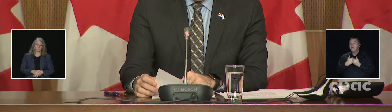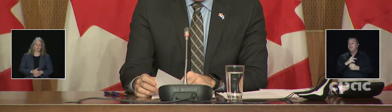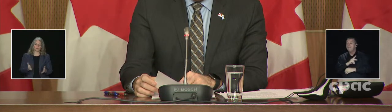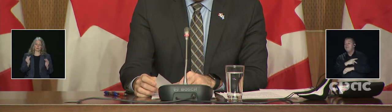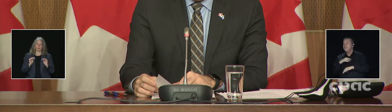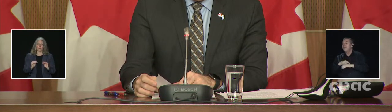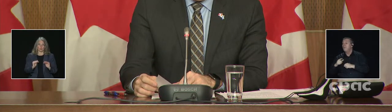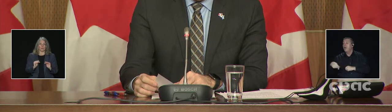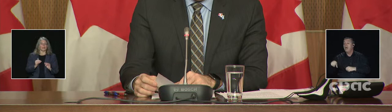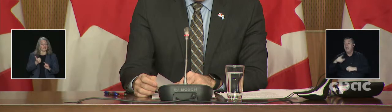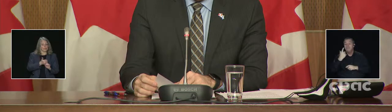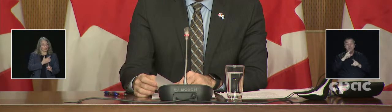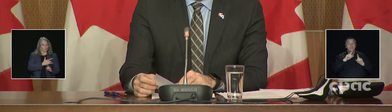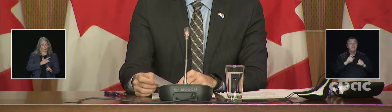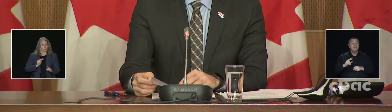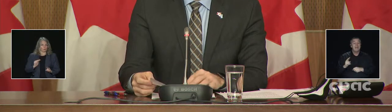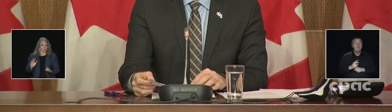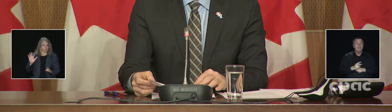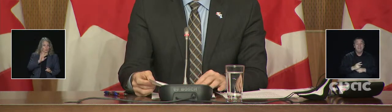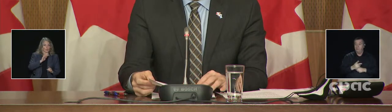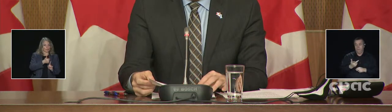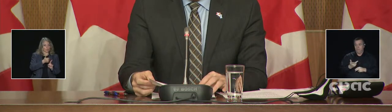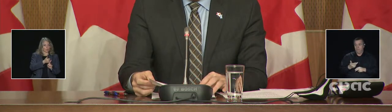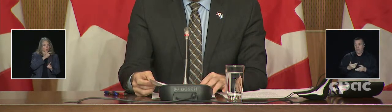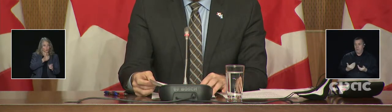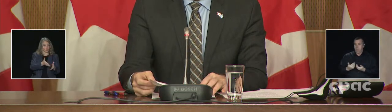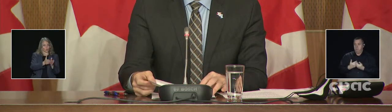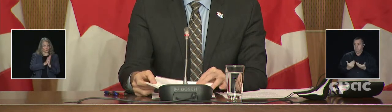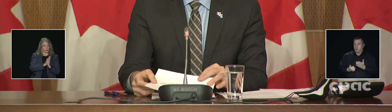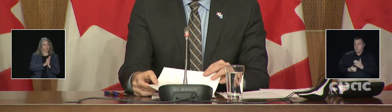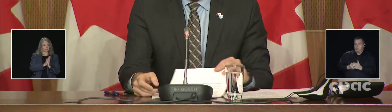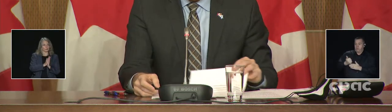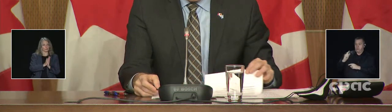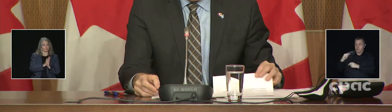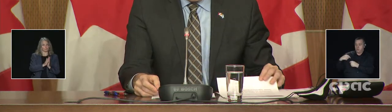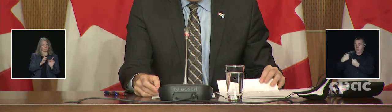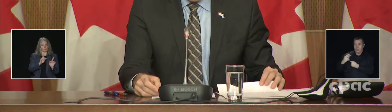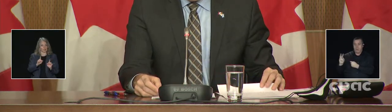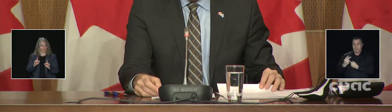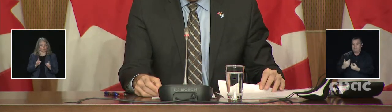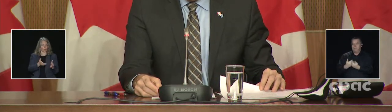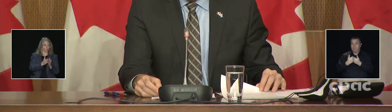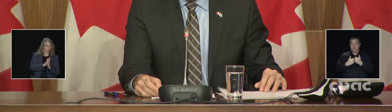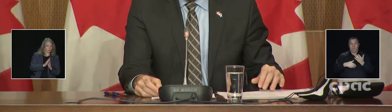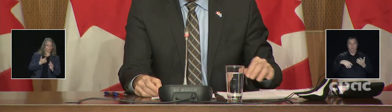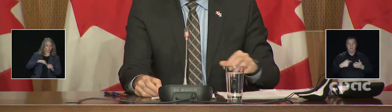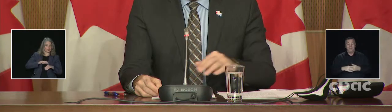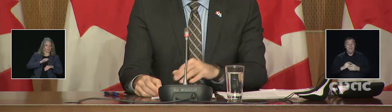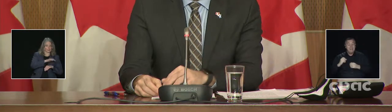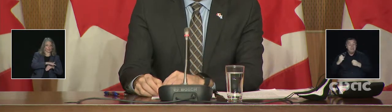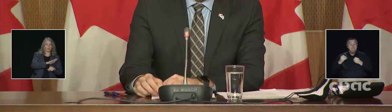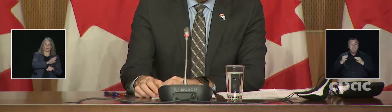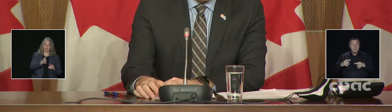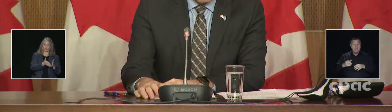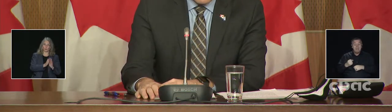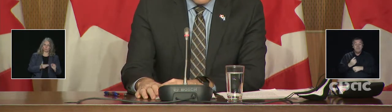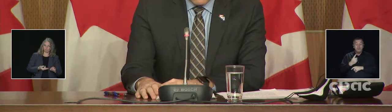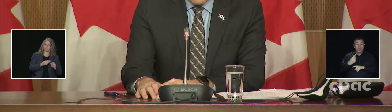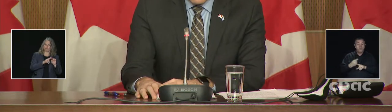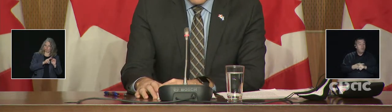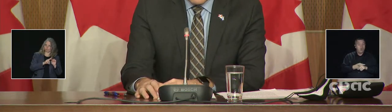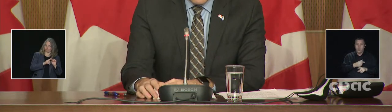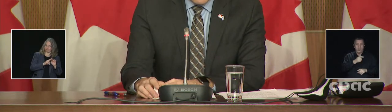et des territoires pour ces tests rapides ont augmenté dernièrement rapidement. Pendant plusieurs mois, ces tests étaient